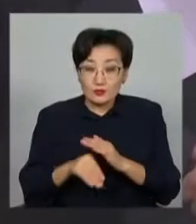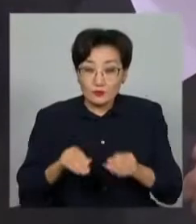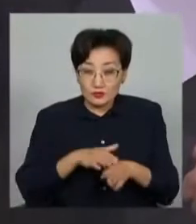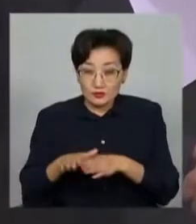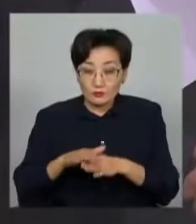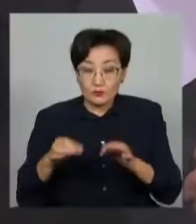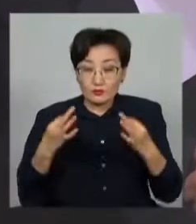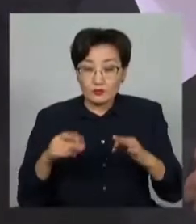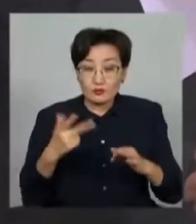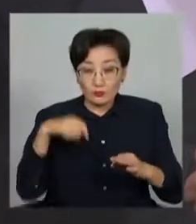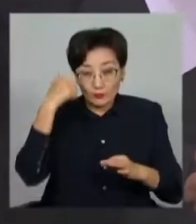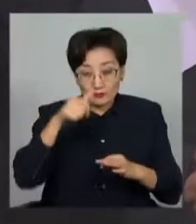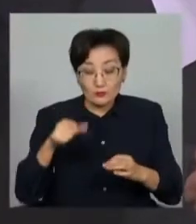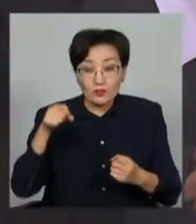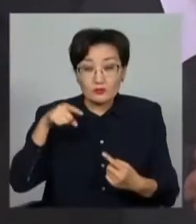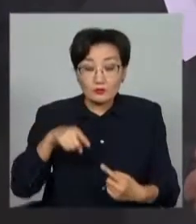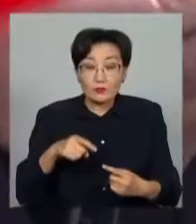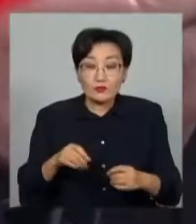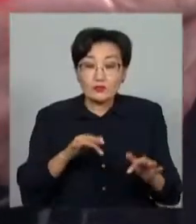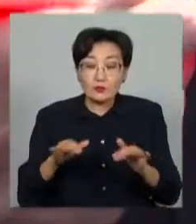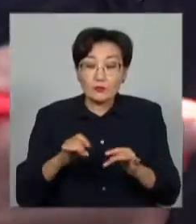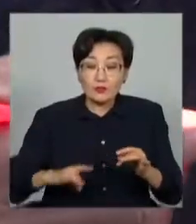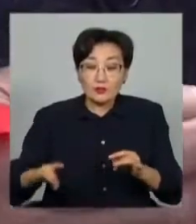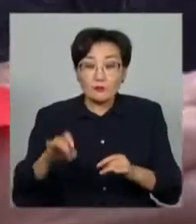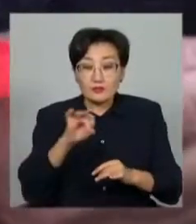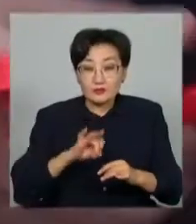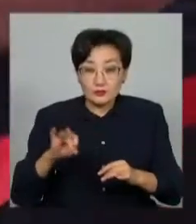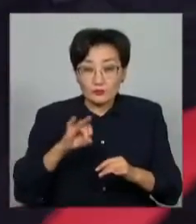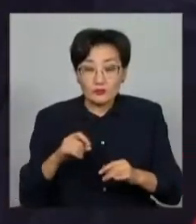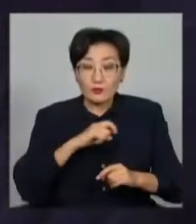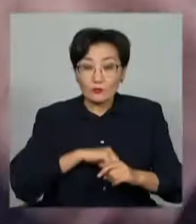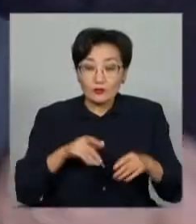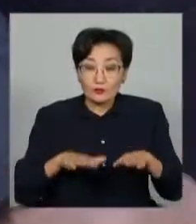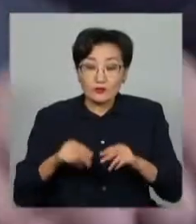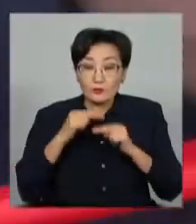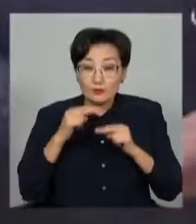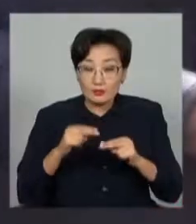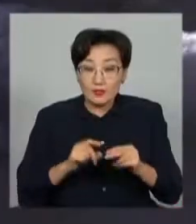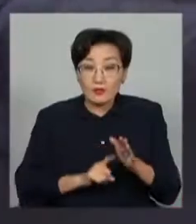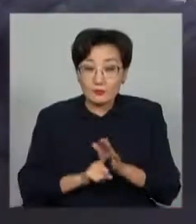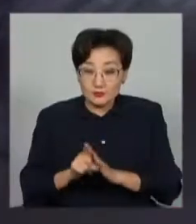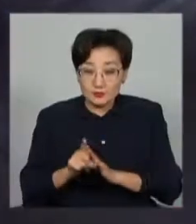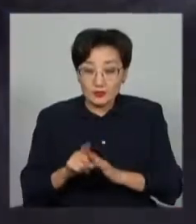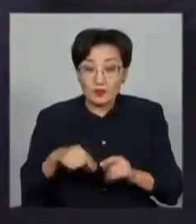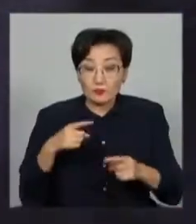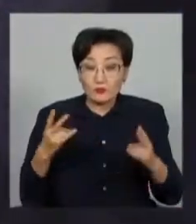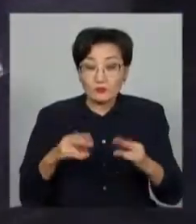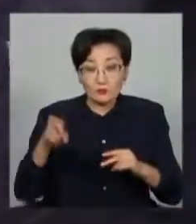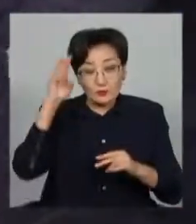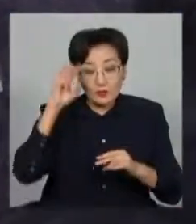отыр. Тәуелсіздіктің 30 жылдығымен тұспа тұс келген шара аудандағы тарихи һәм рухани орындарға көңіл бөлуді мұрат еткен. Айта кету керек,